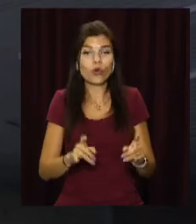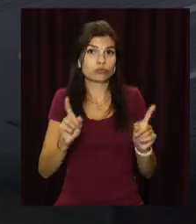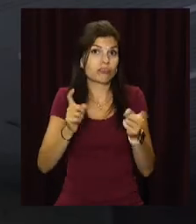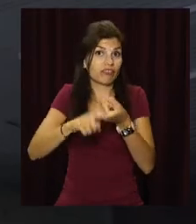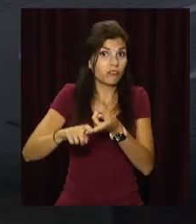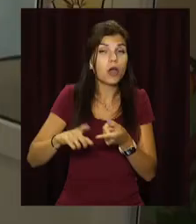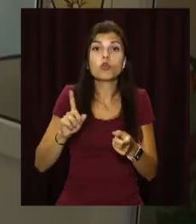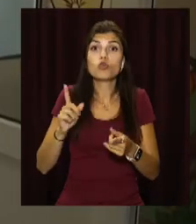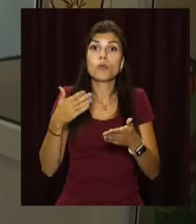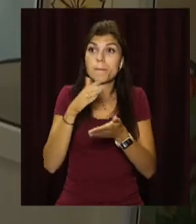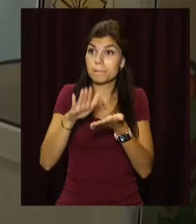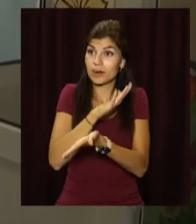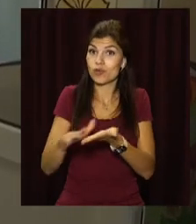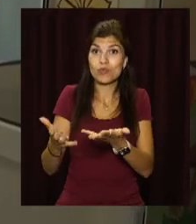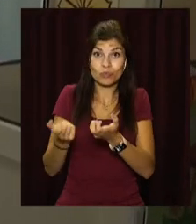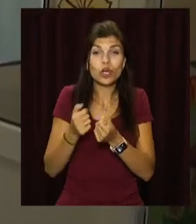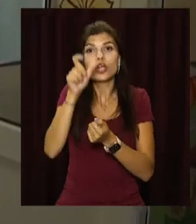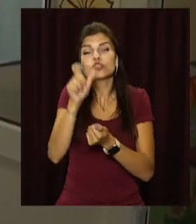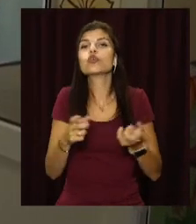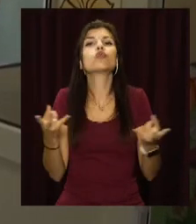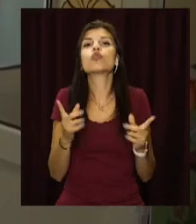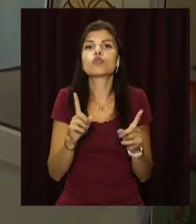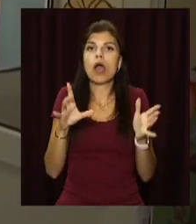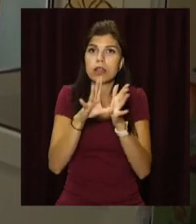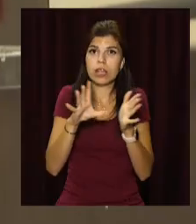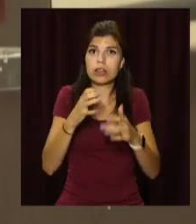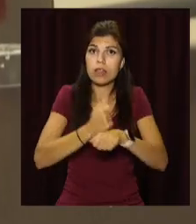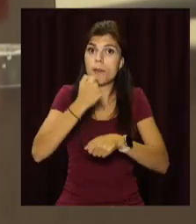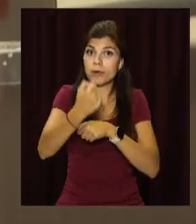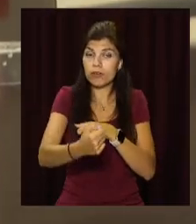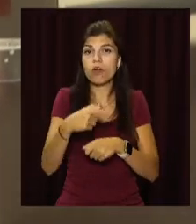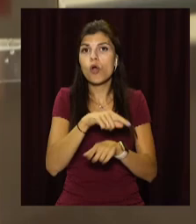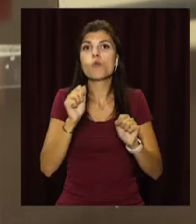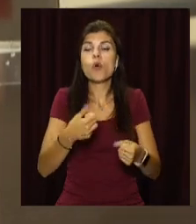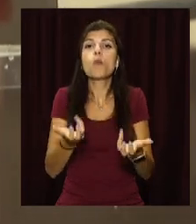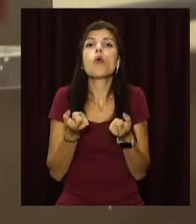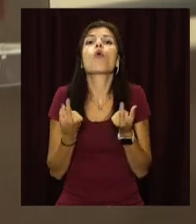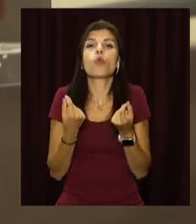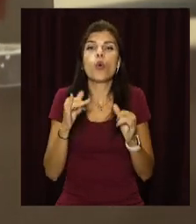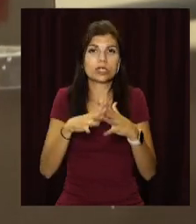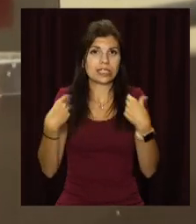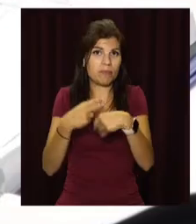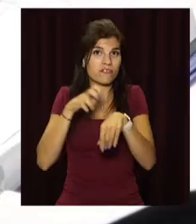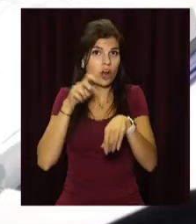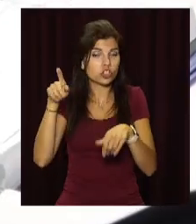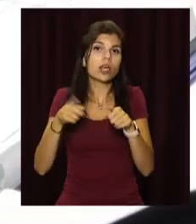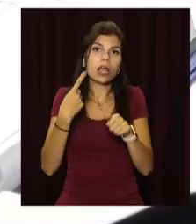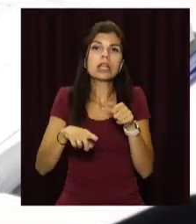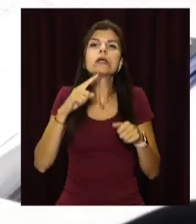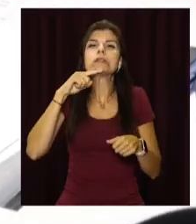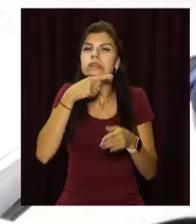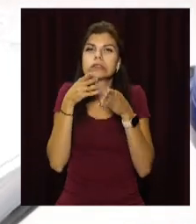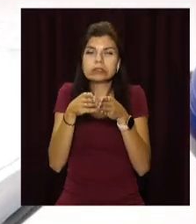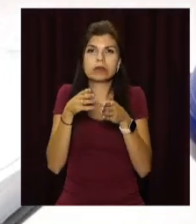отримати безкоштовні медпослуги, пацієнтові необхідно мати електронне направлення. Його можна отримати у сімейного лікаря чи